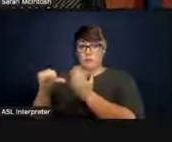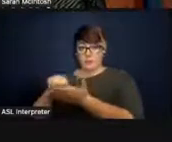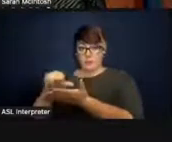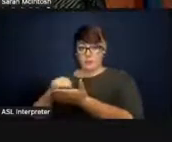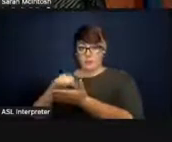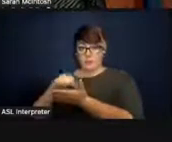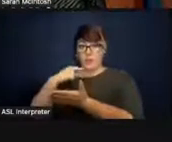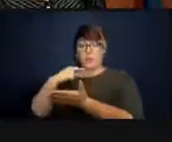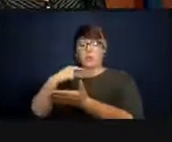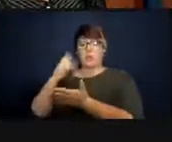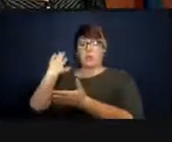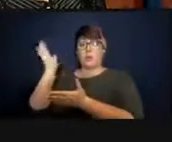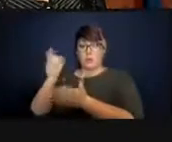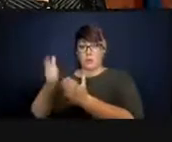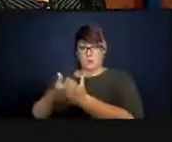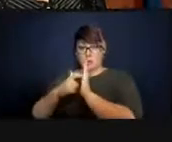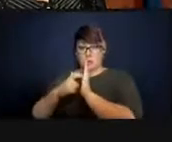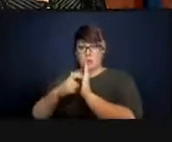na hotuba.